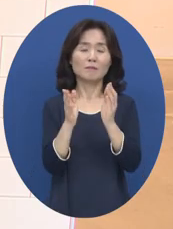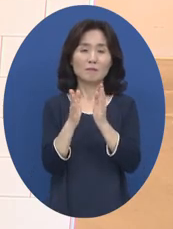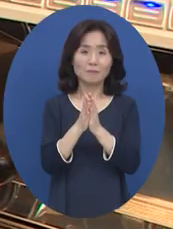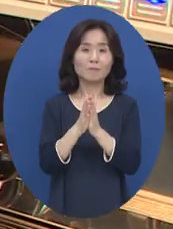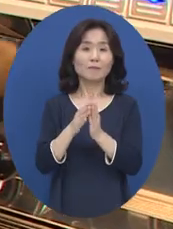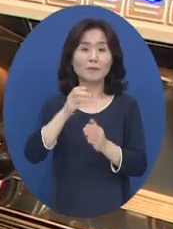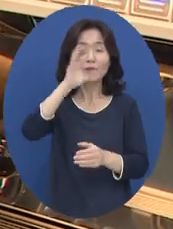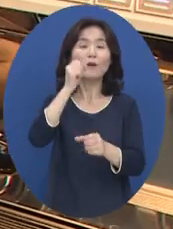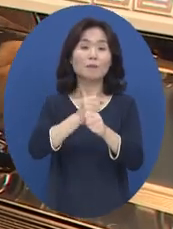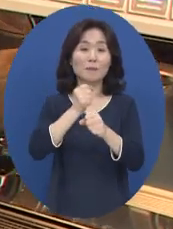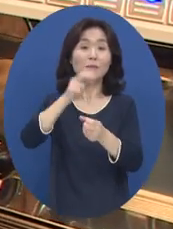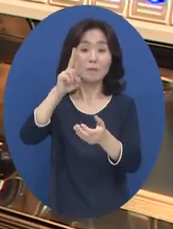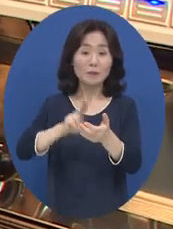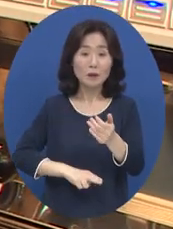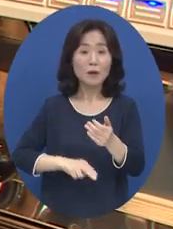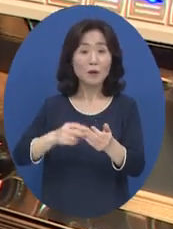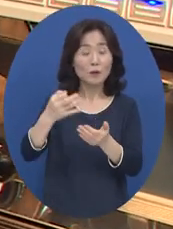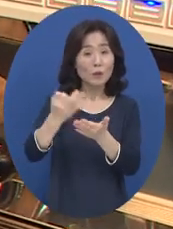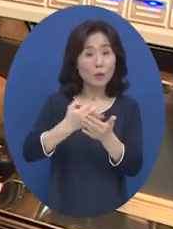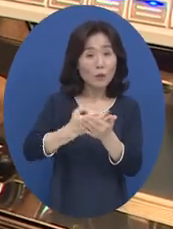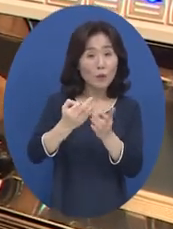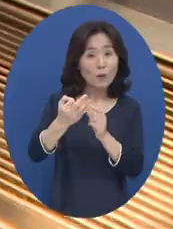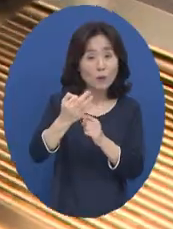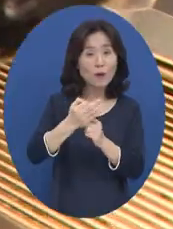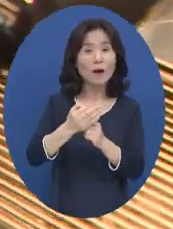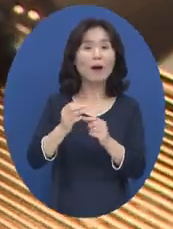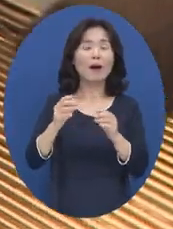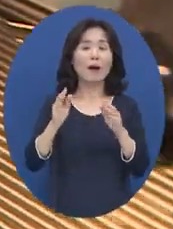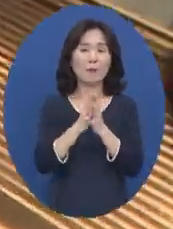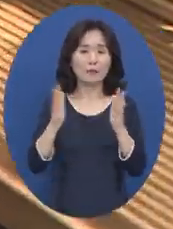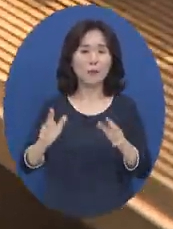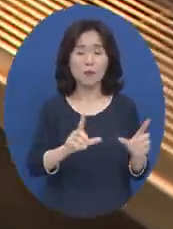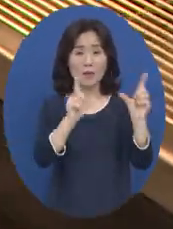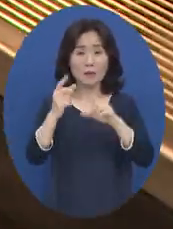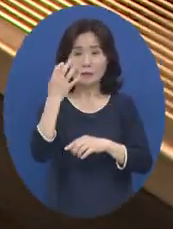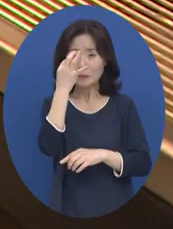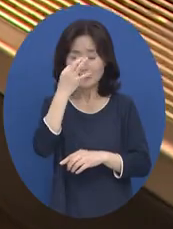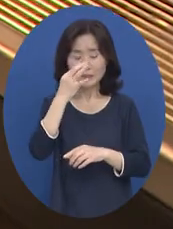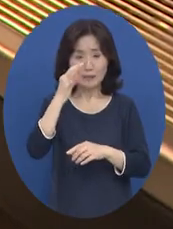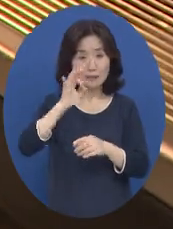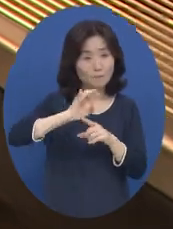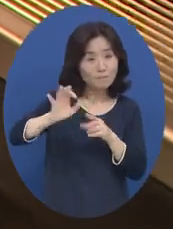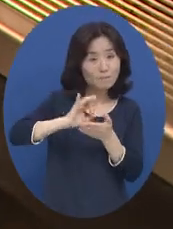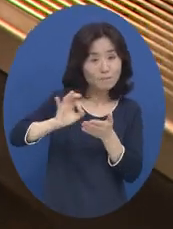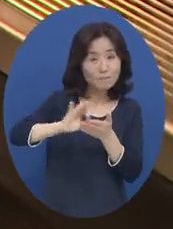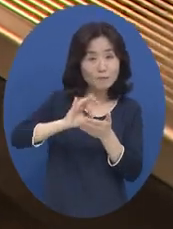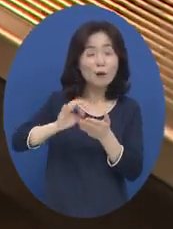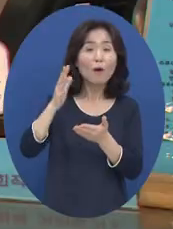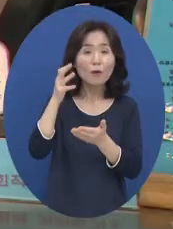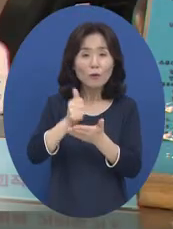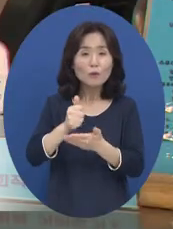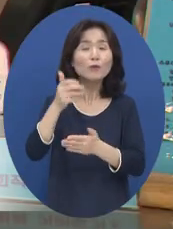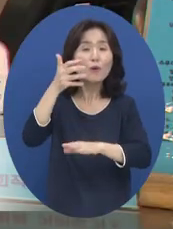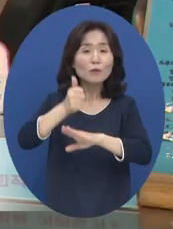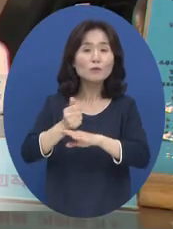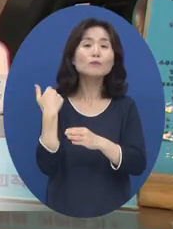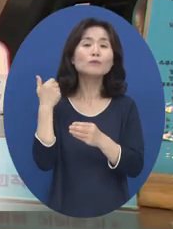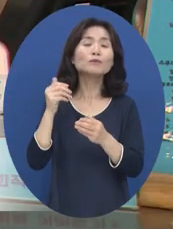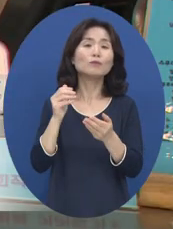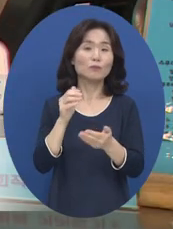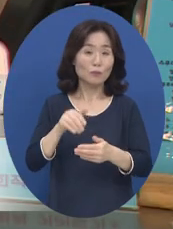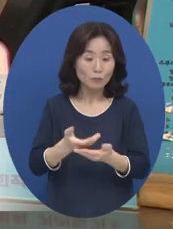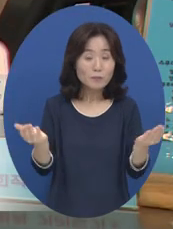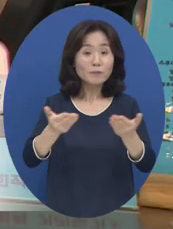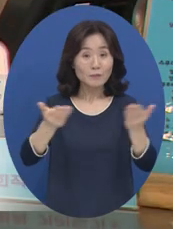팝니다. 이곳에서 나오는 수익금은 아파트 관리비로 쓰여 결국 주민들에게 돌아가는 구조입니다. 아파트 내에